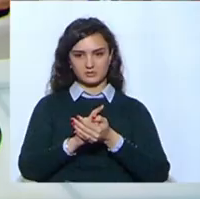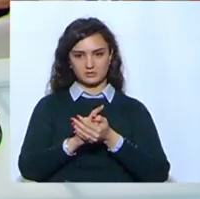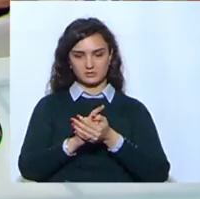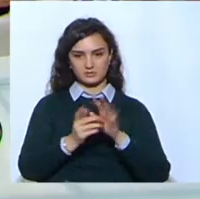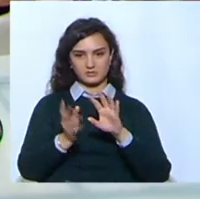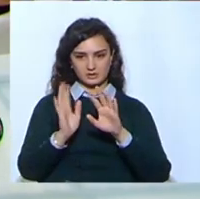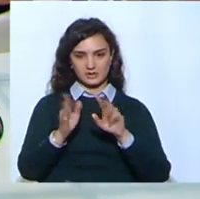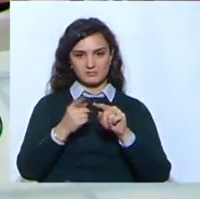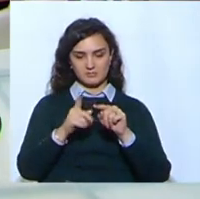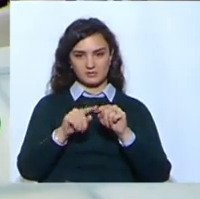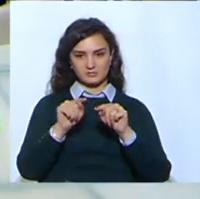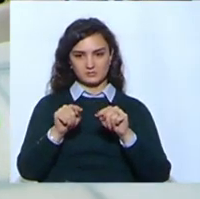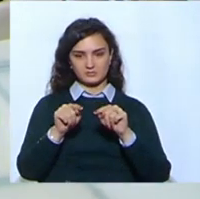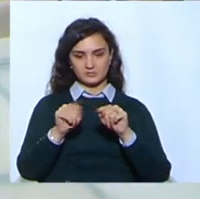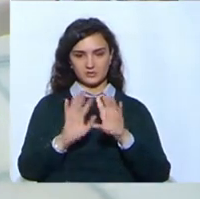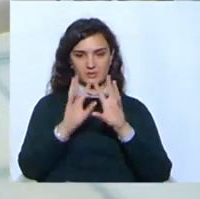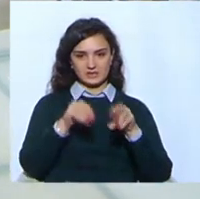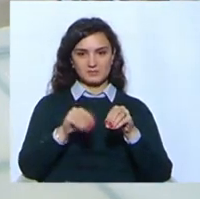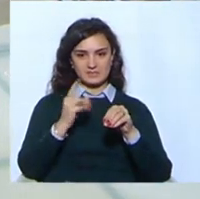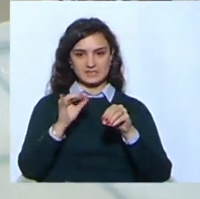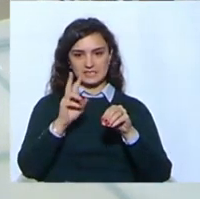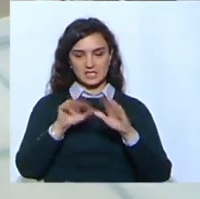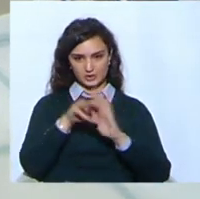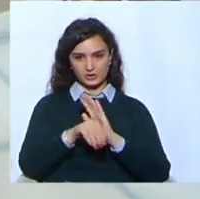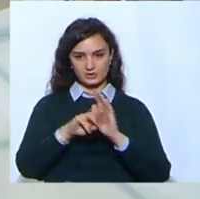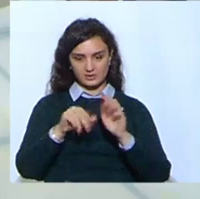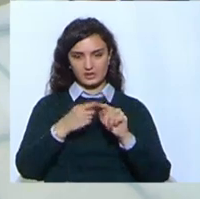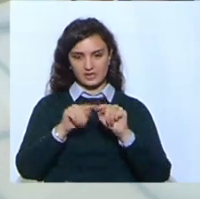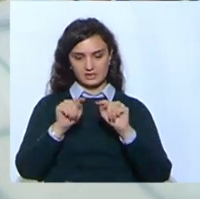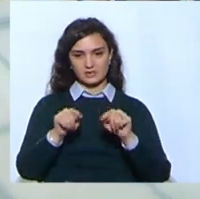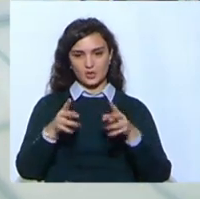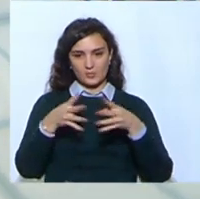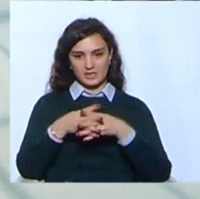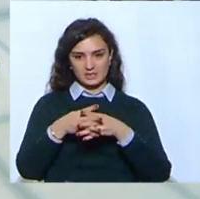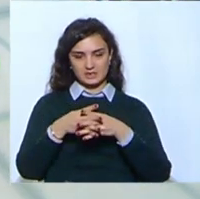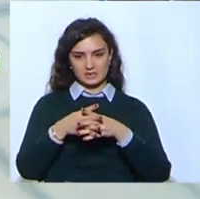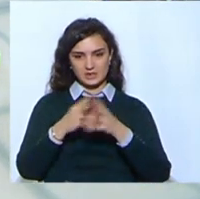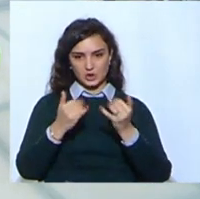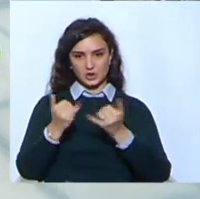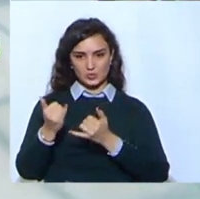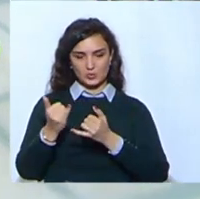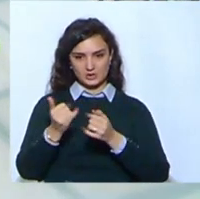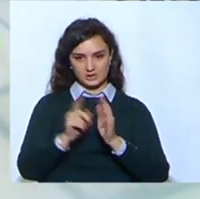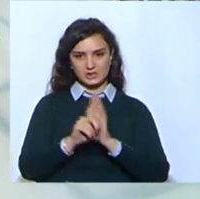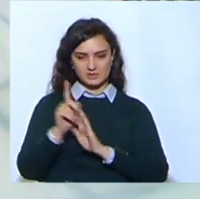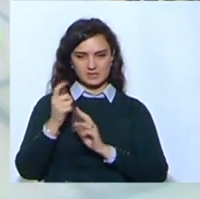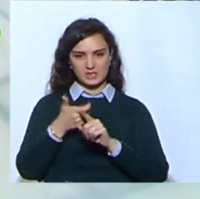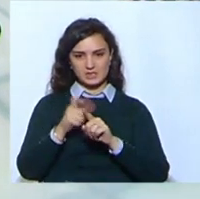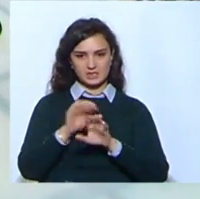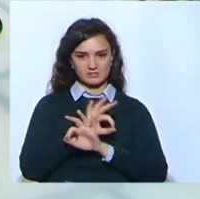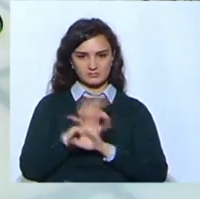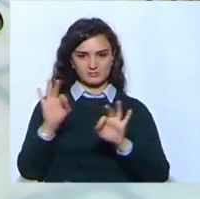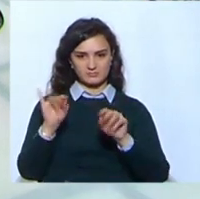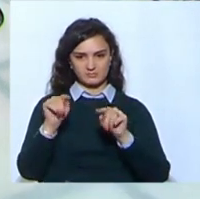გადაბარგდება მარცვლეულის ზონიდან ცილოვან ზონაში და აი ეს კომბინაცია სეზონურად ქმნის იდეალურ